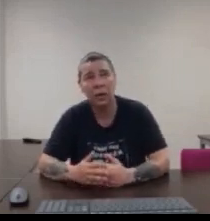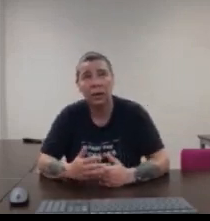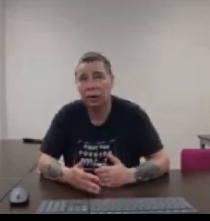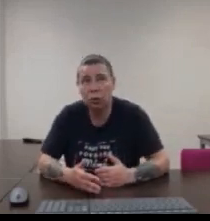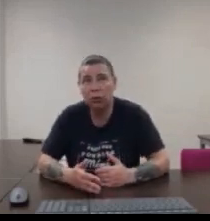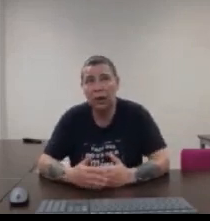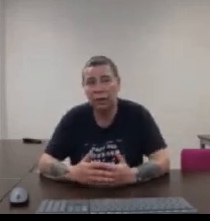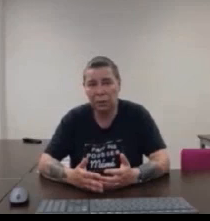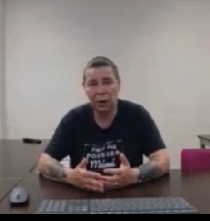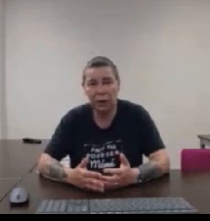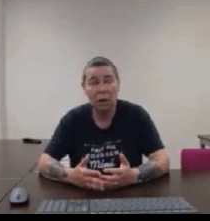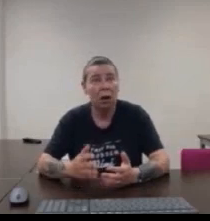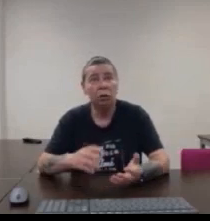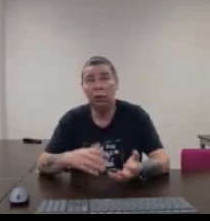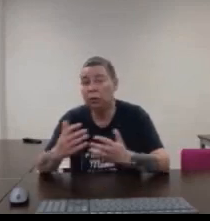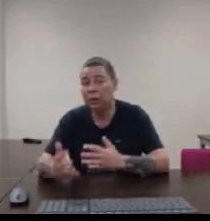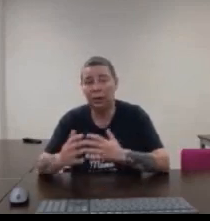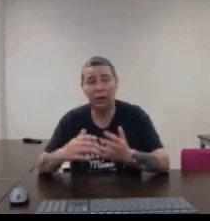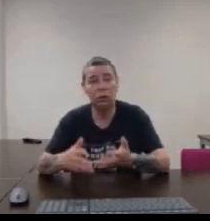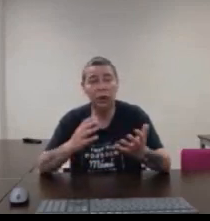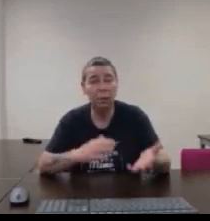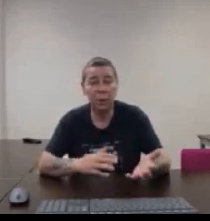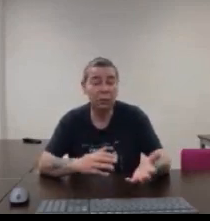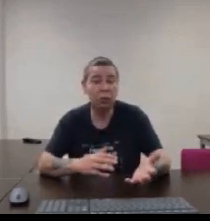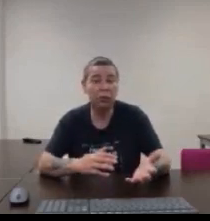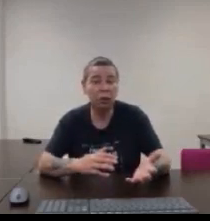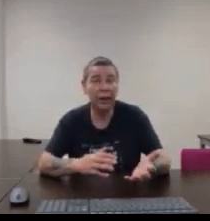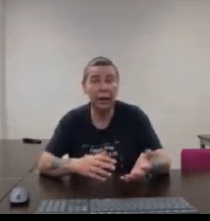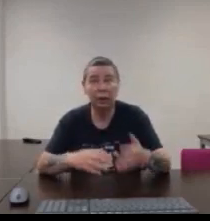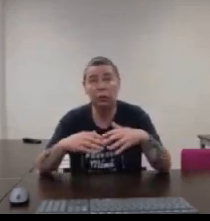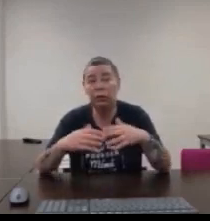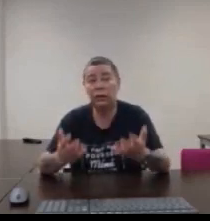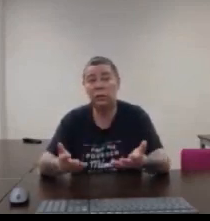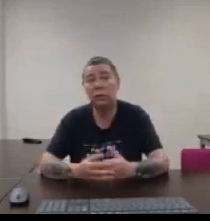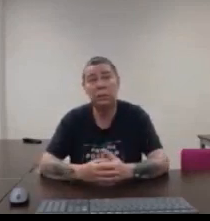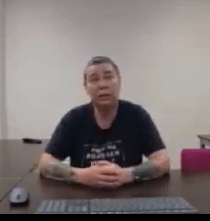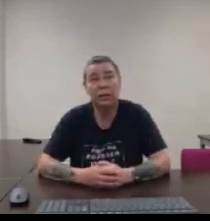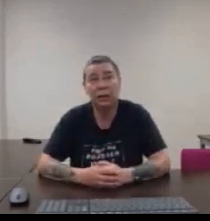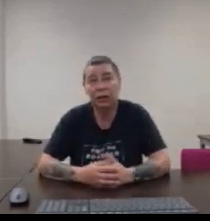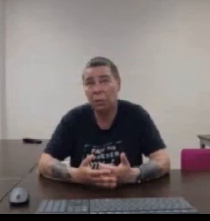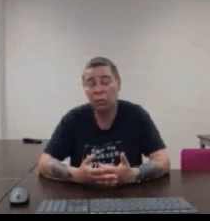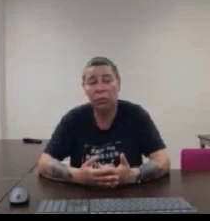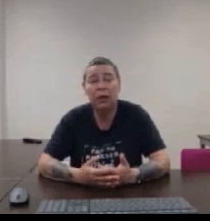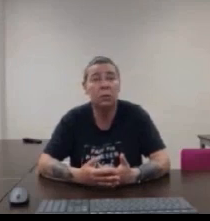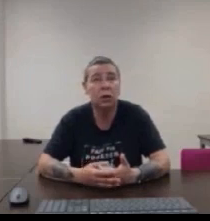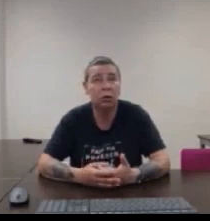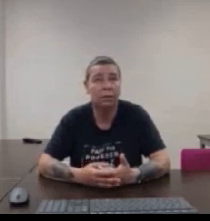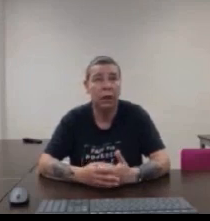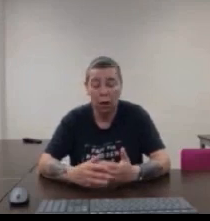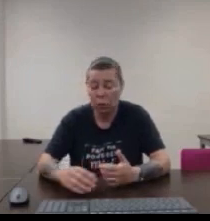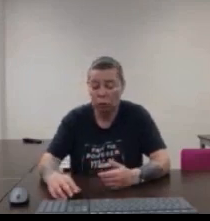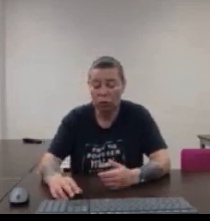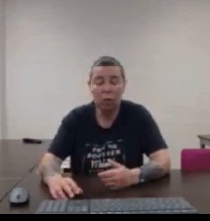en place, ça vous convient et c'est parfait. Soit vous testez, ça vous convient pas et vous revenez en arrière, soit vous estimez que c'est pas nécessaire de tester parce que vous êtes bien